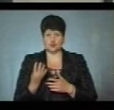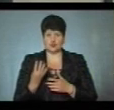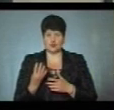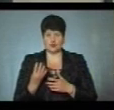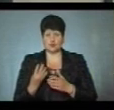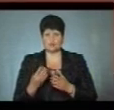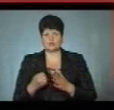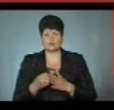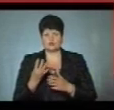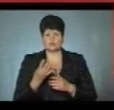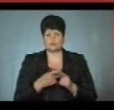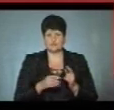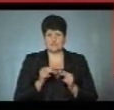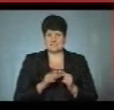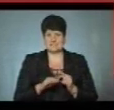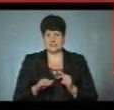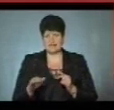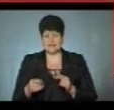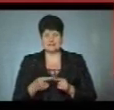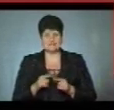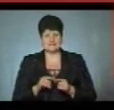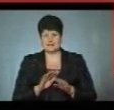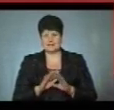від 4 до 4,5 тисяч дітей, хоча це не